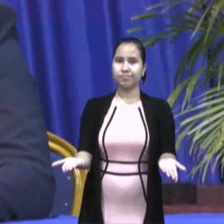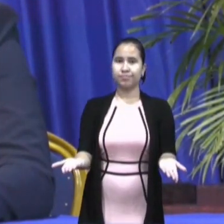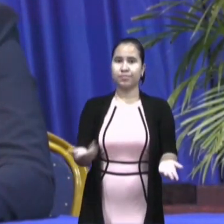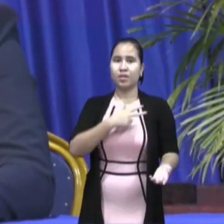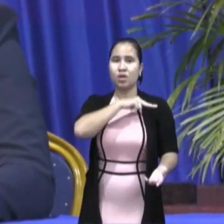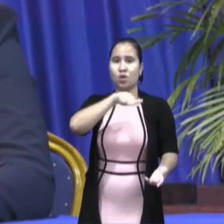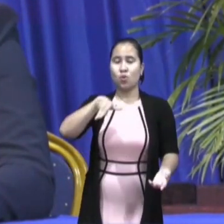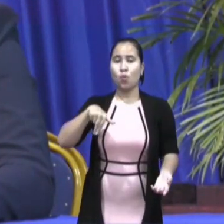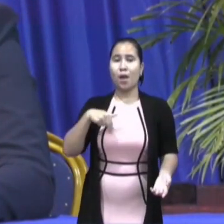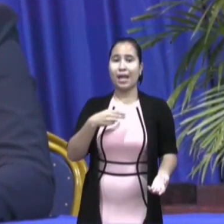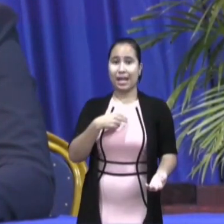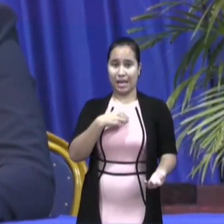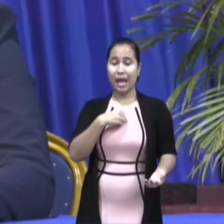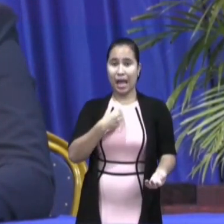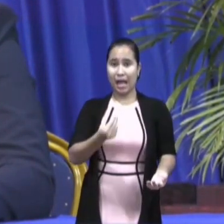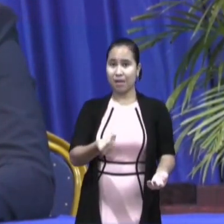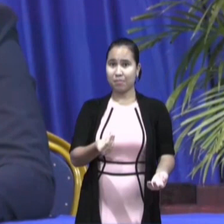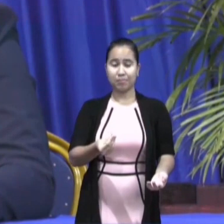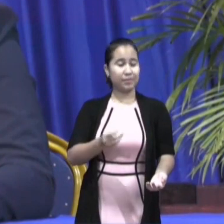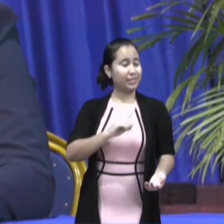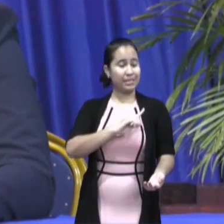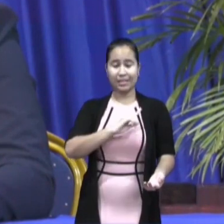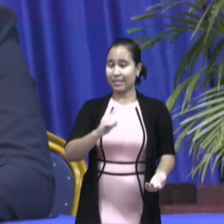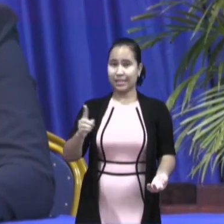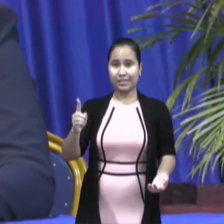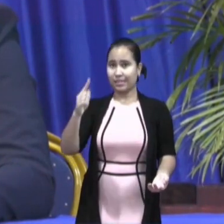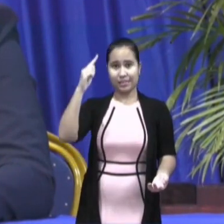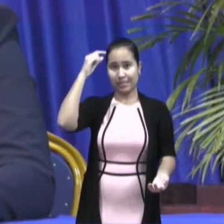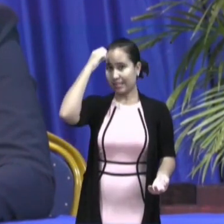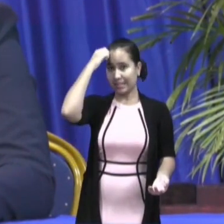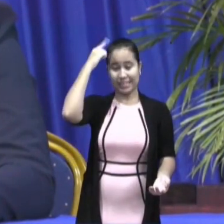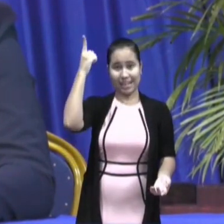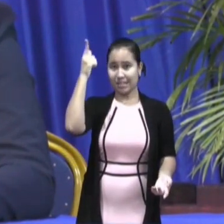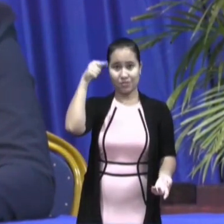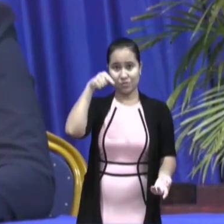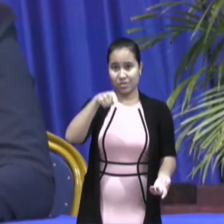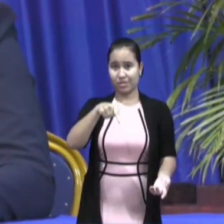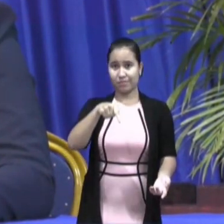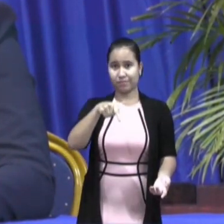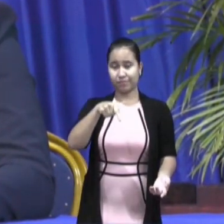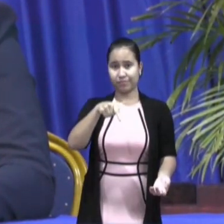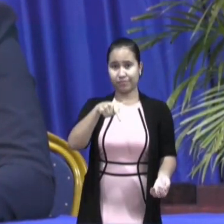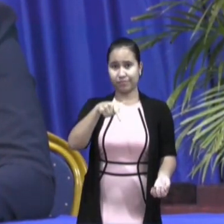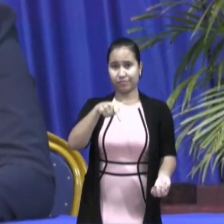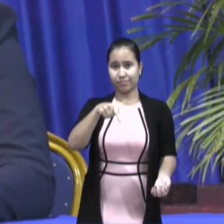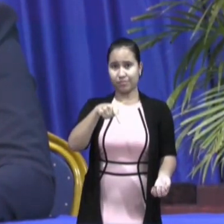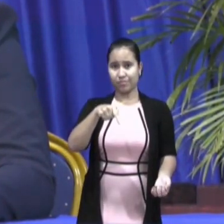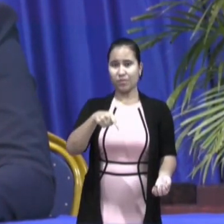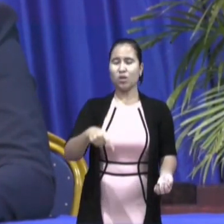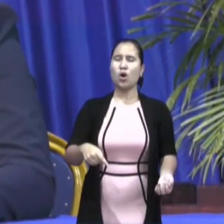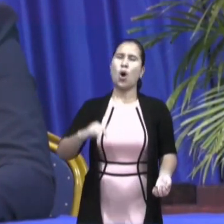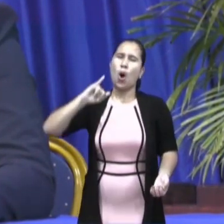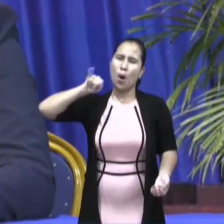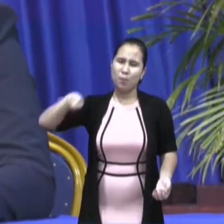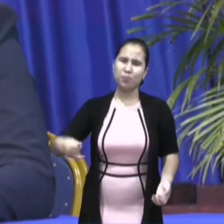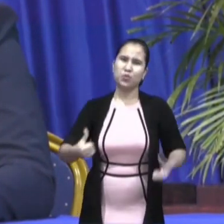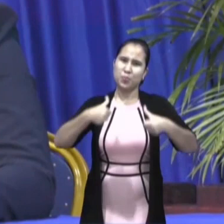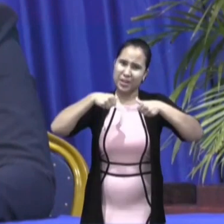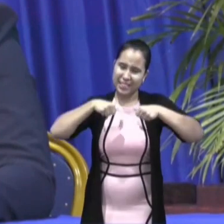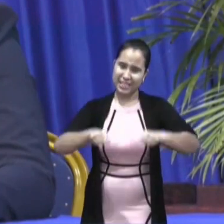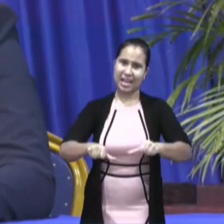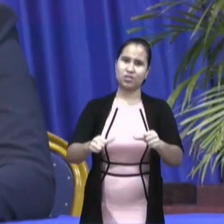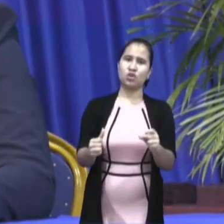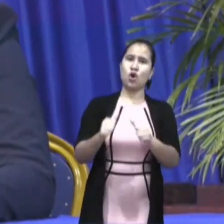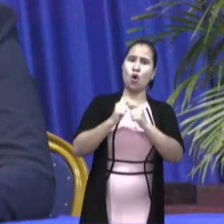Wij hebben hier geen capaciteit voor. We willen wederom benadrukken, hou